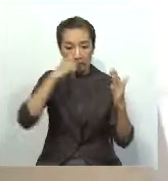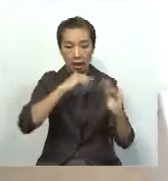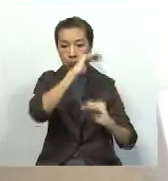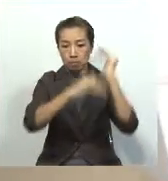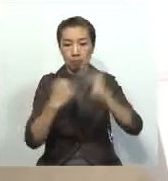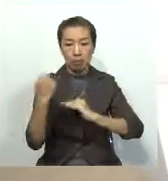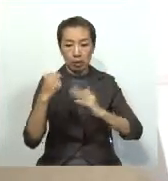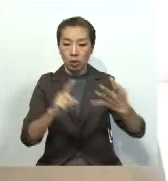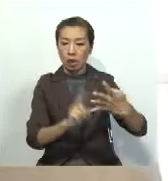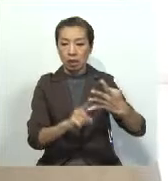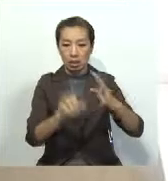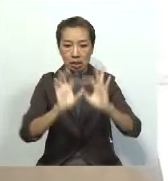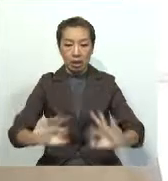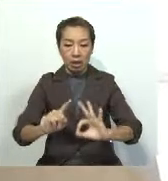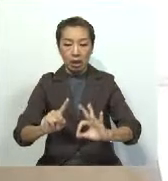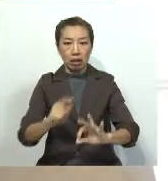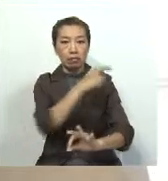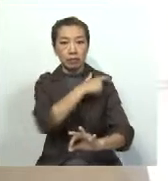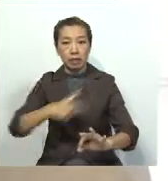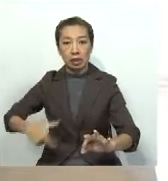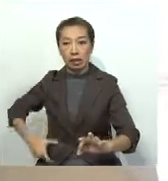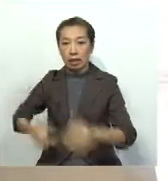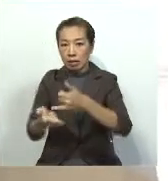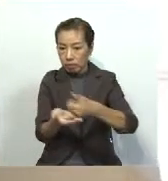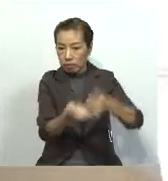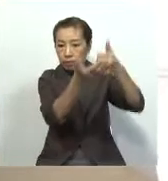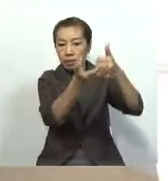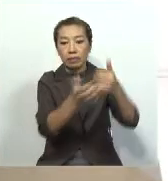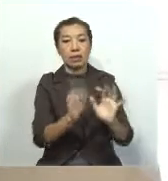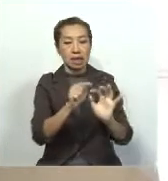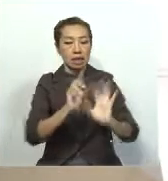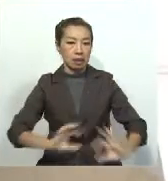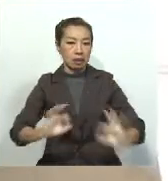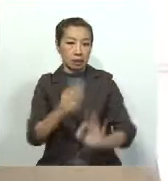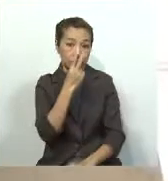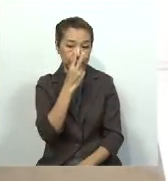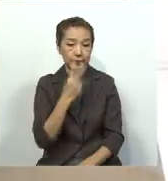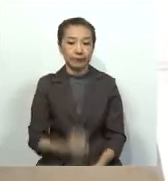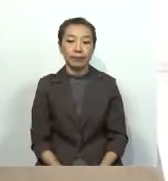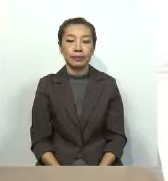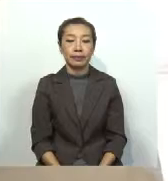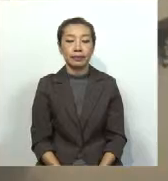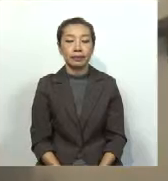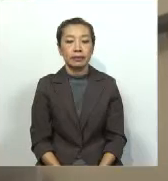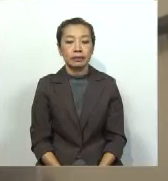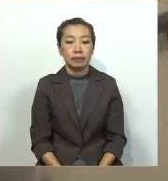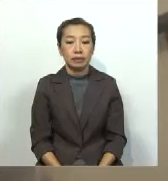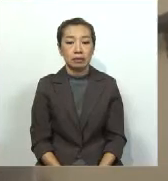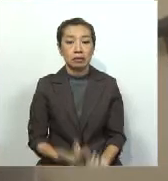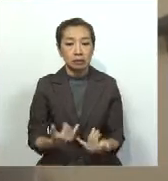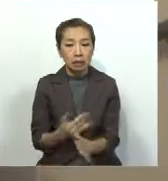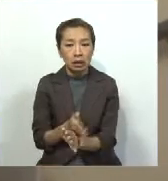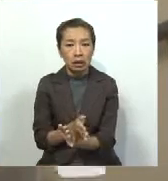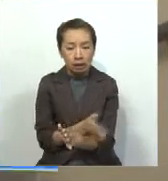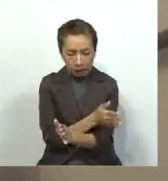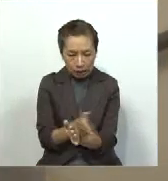ท้ายคุณอนุทินบอกว่าสำคัญที่สุดคือเทิดทูนสถาบันพระมหากษัตริย์ไปฟังเสียงคุณอนุทินดูครับ เราเพิ่งผ่านการเลือกตั้งมา